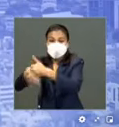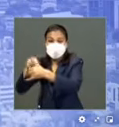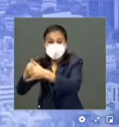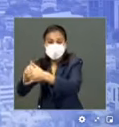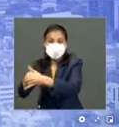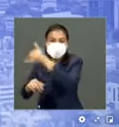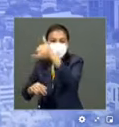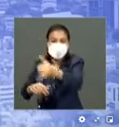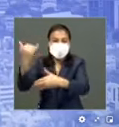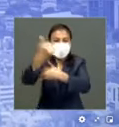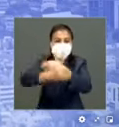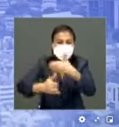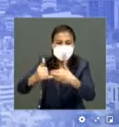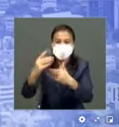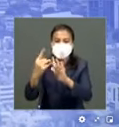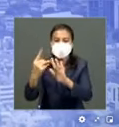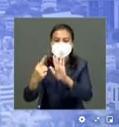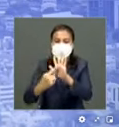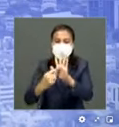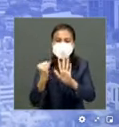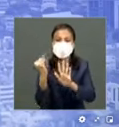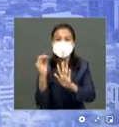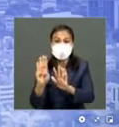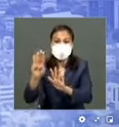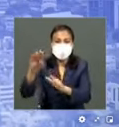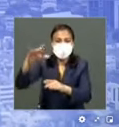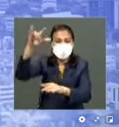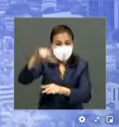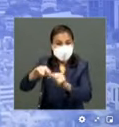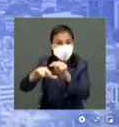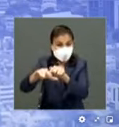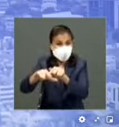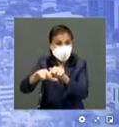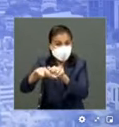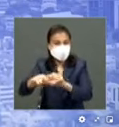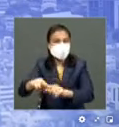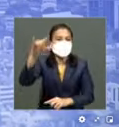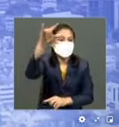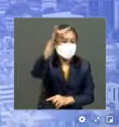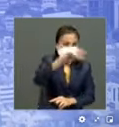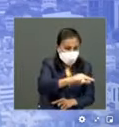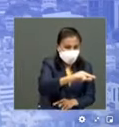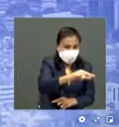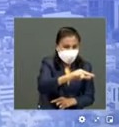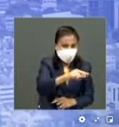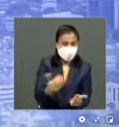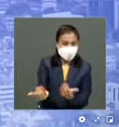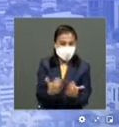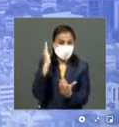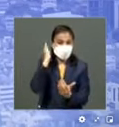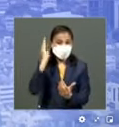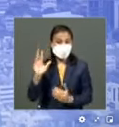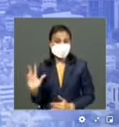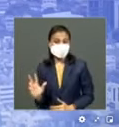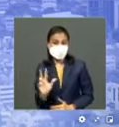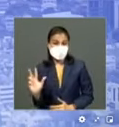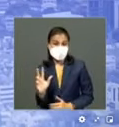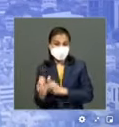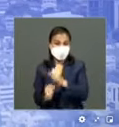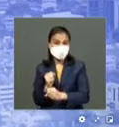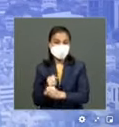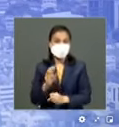องที่ดูไบค่ะและจากผู้หญิงเคสนี้นะคะเดินทางมาพร้อมบุตรชาย3คนค่ะอายุ4